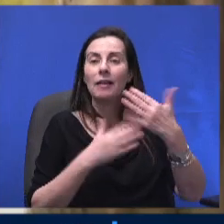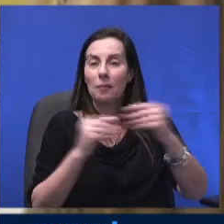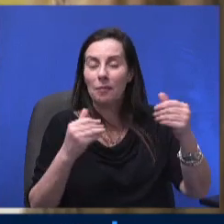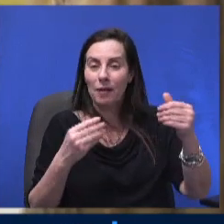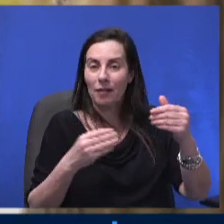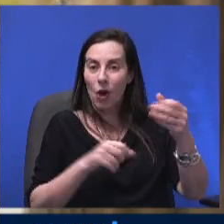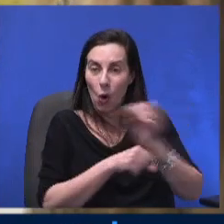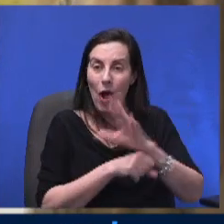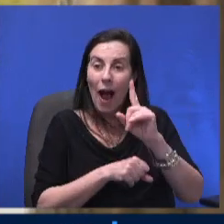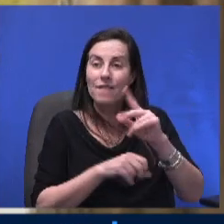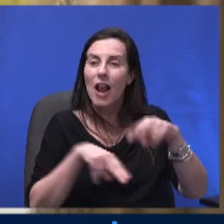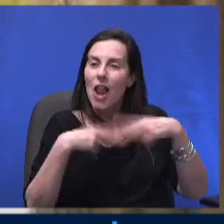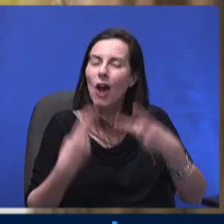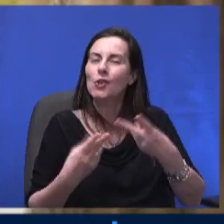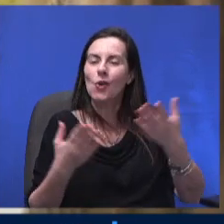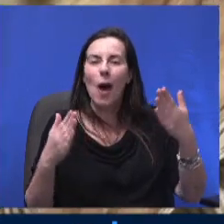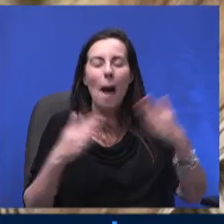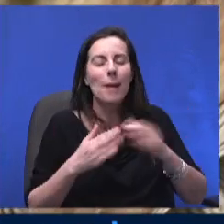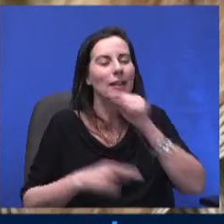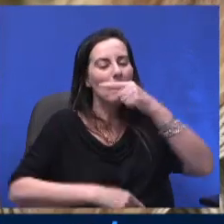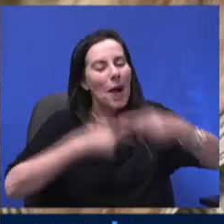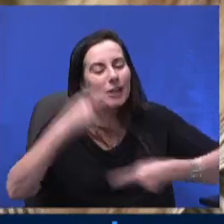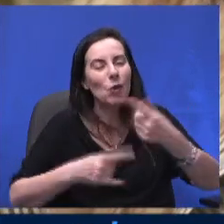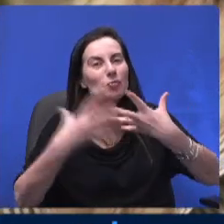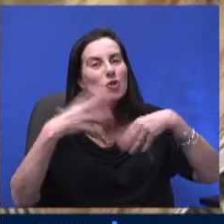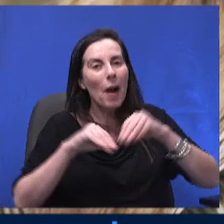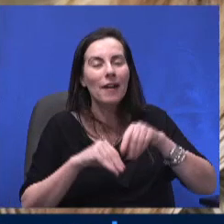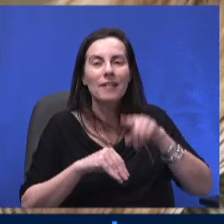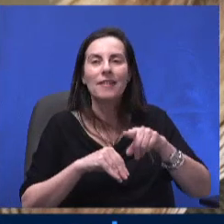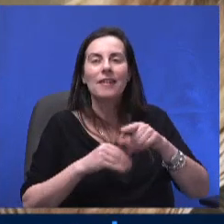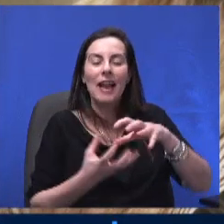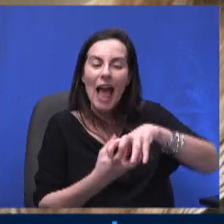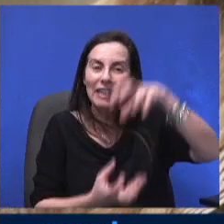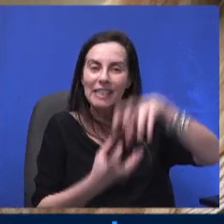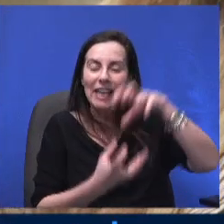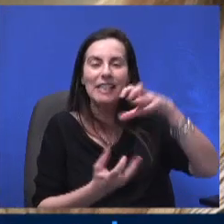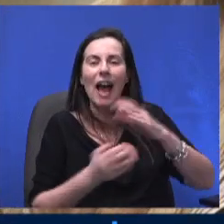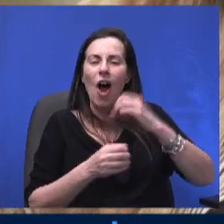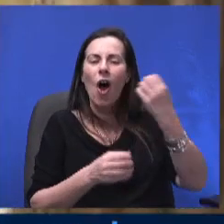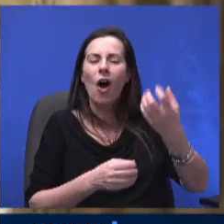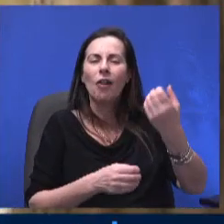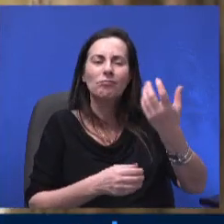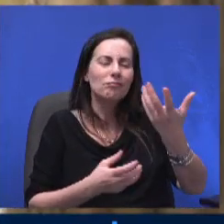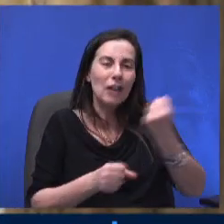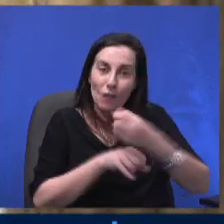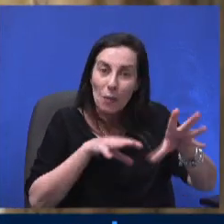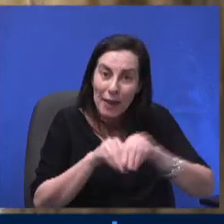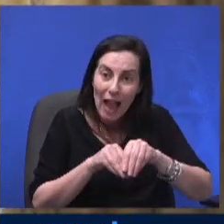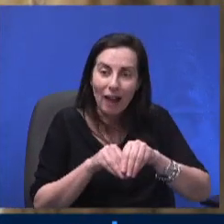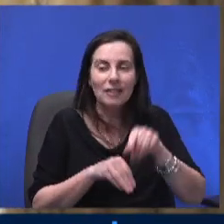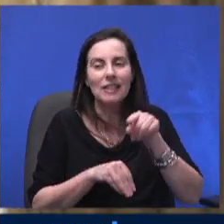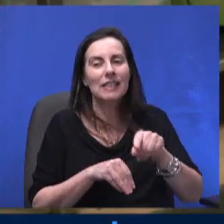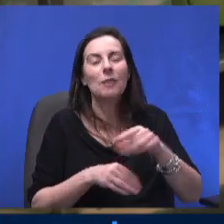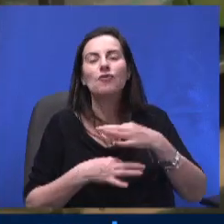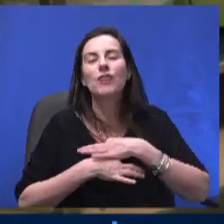לחזור לקהילה, למסורת, למשפחה, להצסה, לאפייה, לכל מה שקשור בעבודה ביחד, זה מבחינתי מה שיכולים